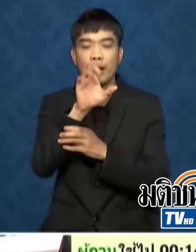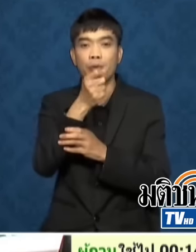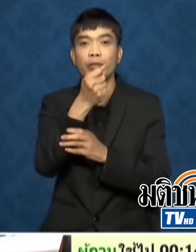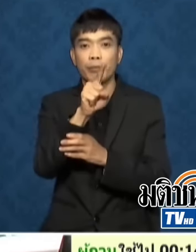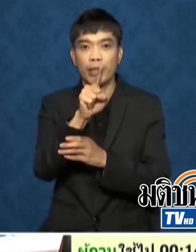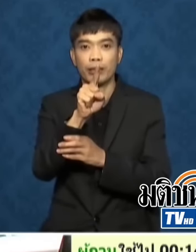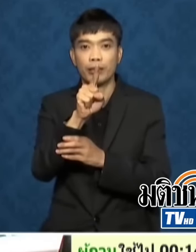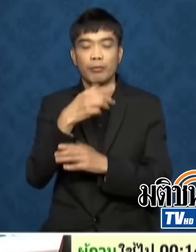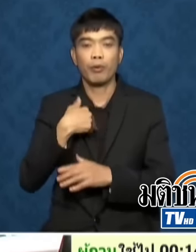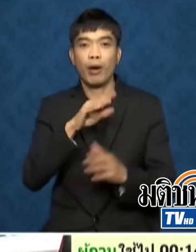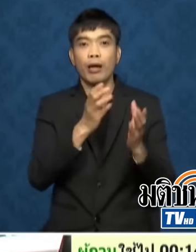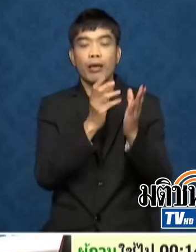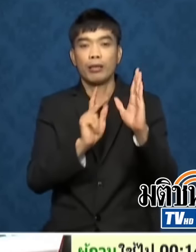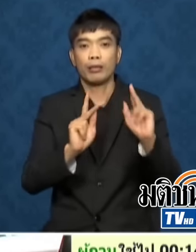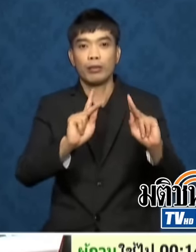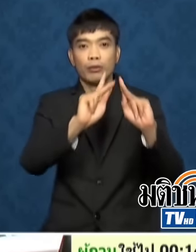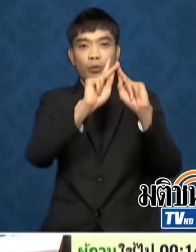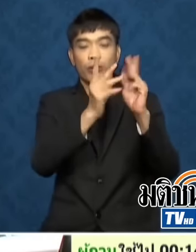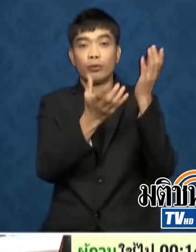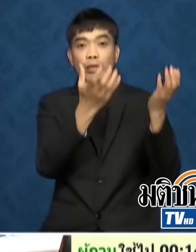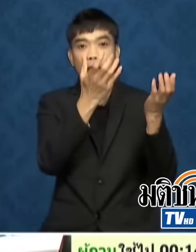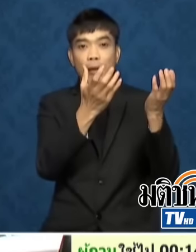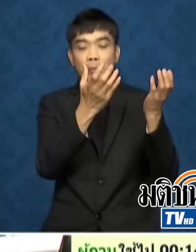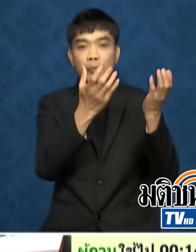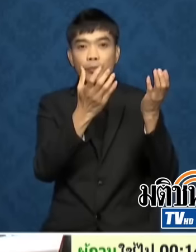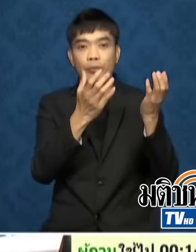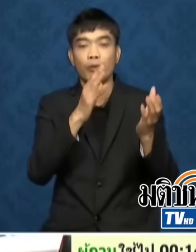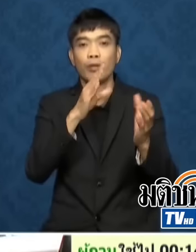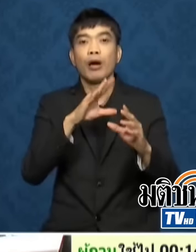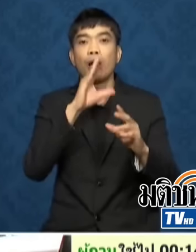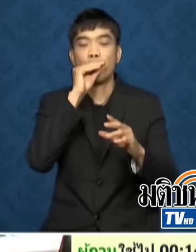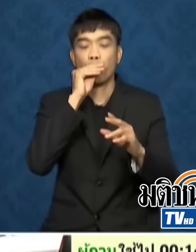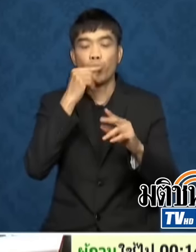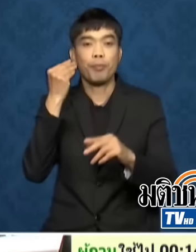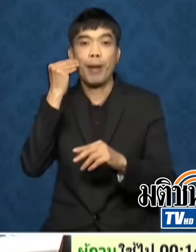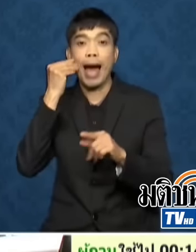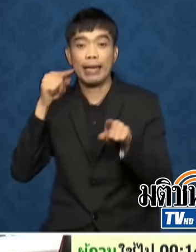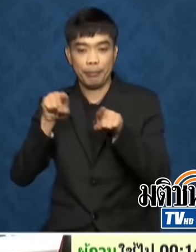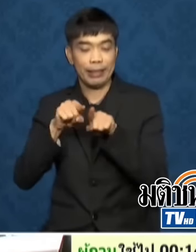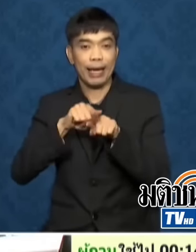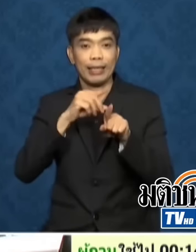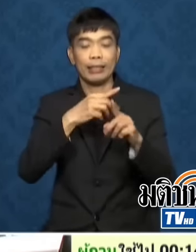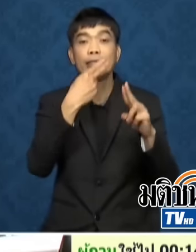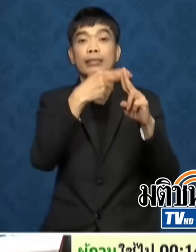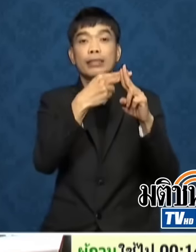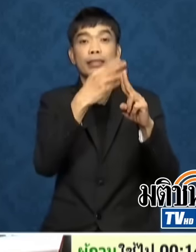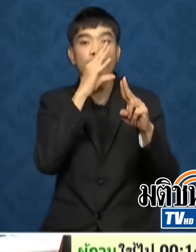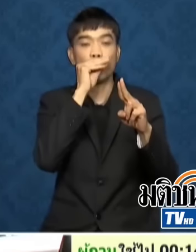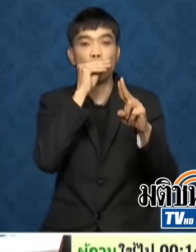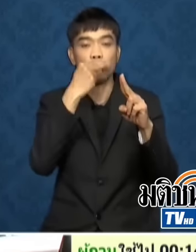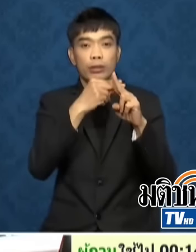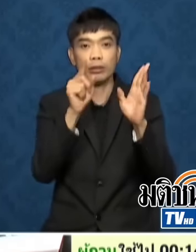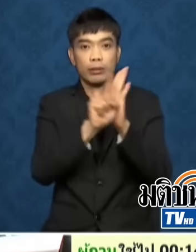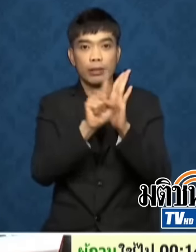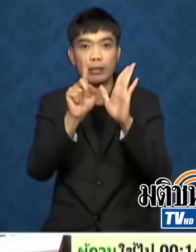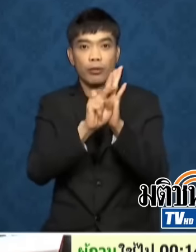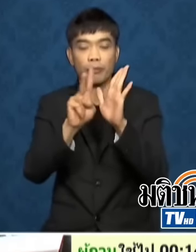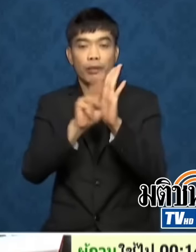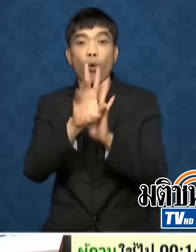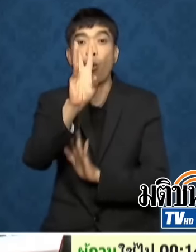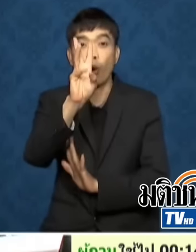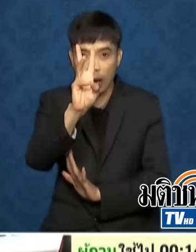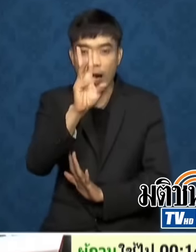การกระทรวงยุติธรรมพันเวททวีสอดส่องคนจังหวัดอ่างทองบ้านเดียวกับผมได้เอ่ยถึงชื่อผมทั้งหมด6ครั้งด้วยกันนะ